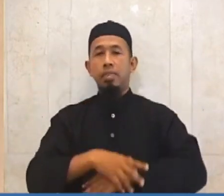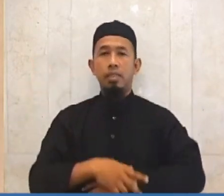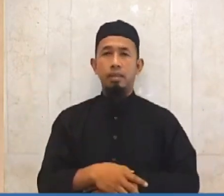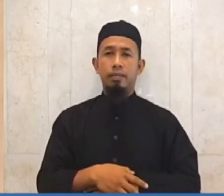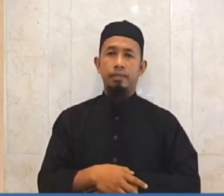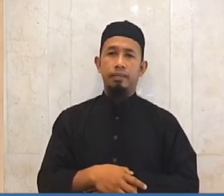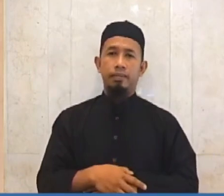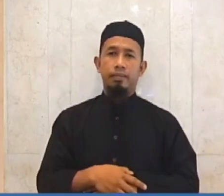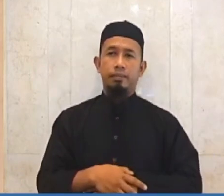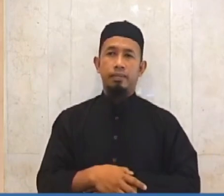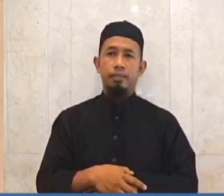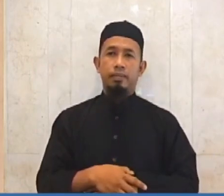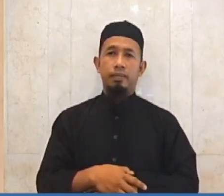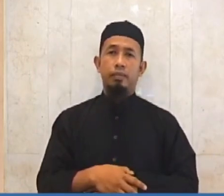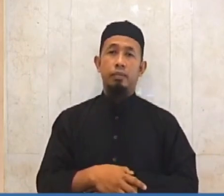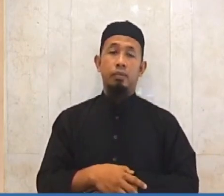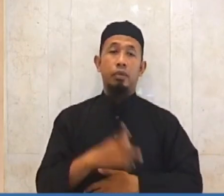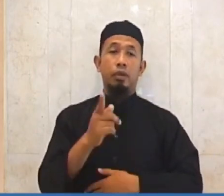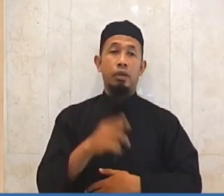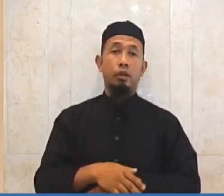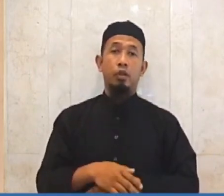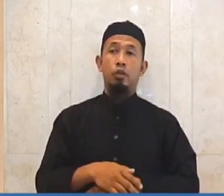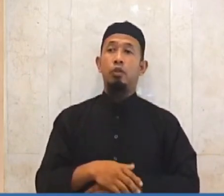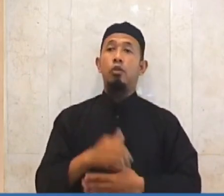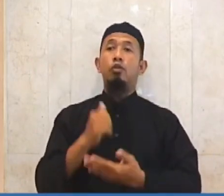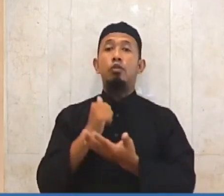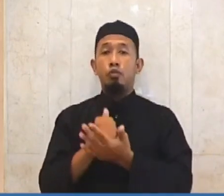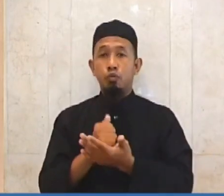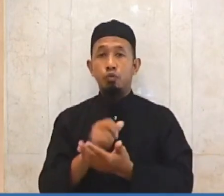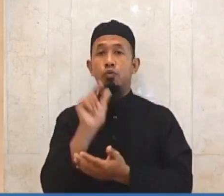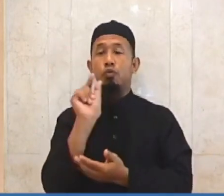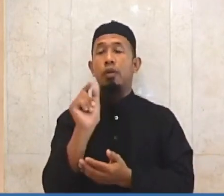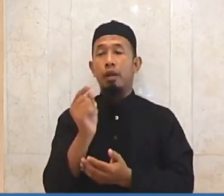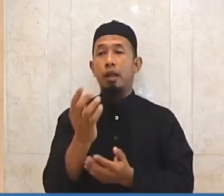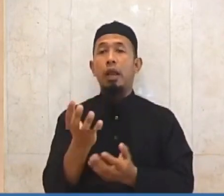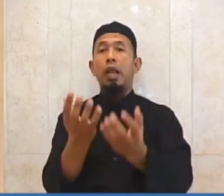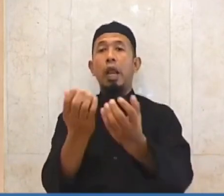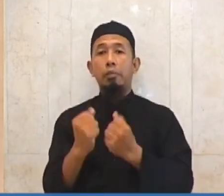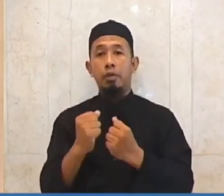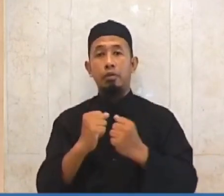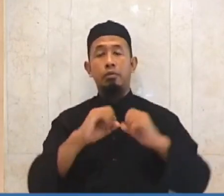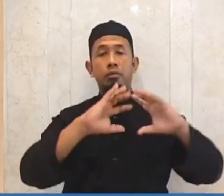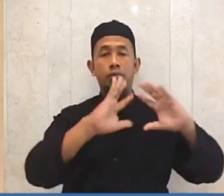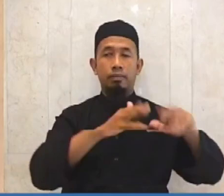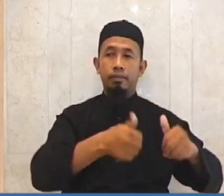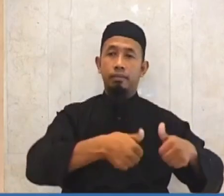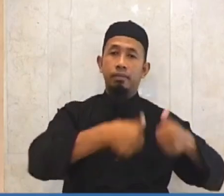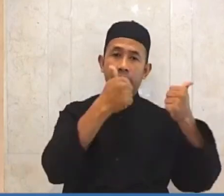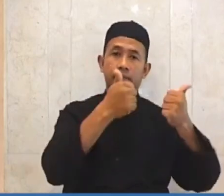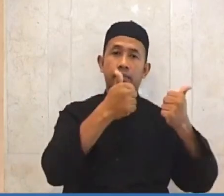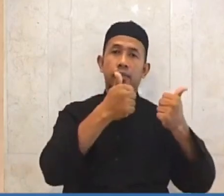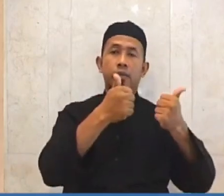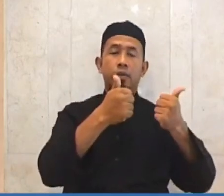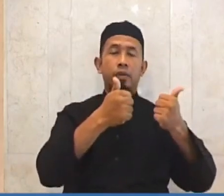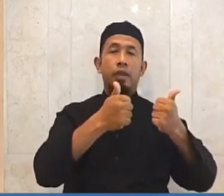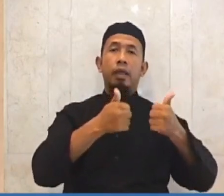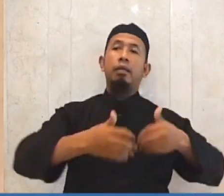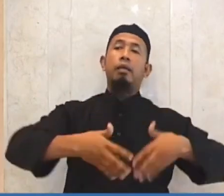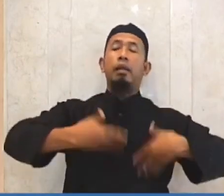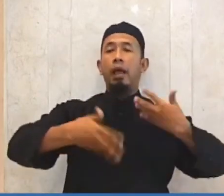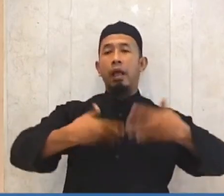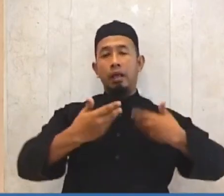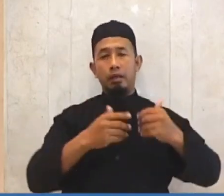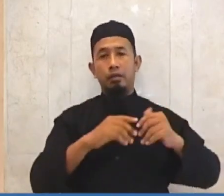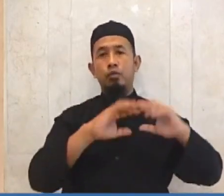neraka tentu saja untuk meraih kebaikan dunia kesejahteraan dunia